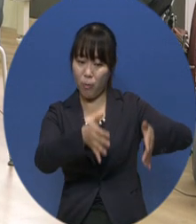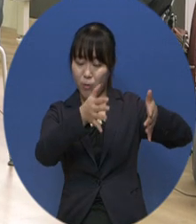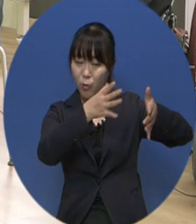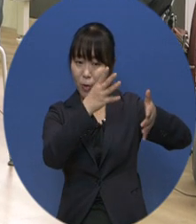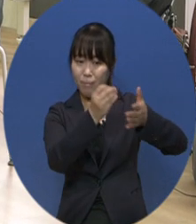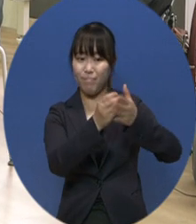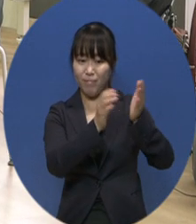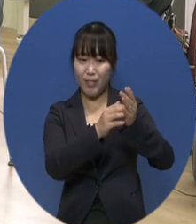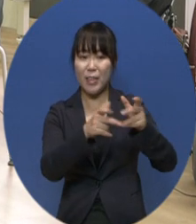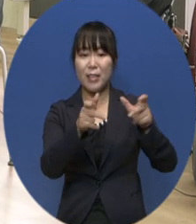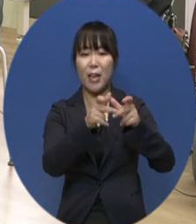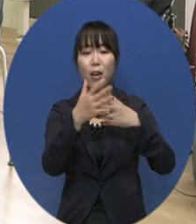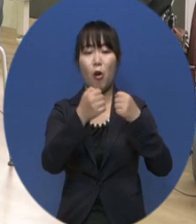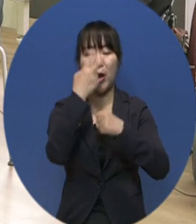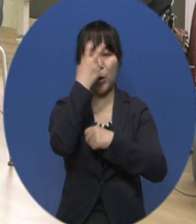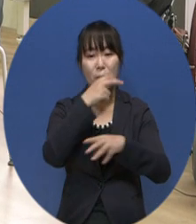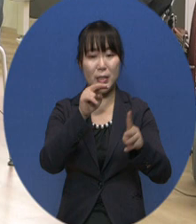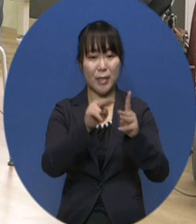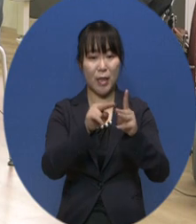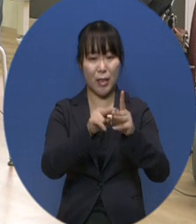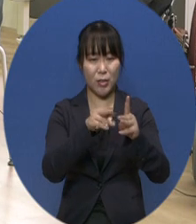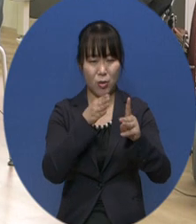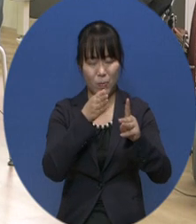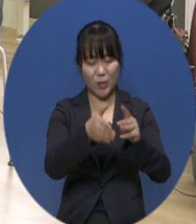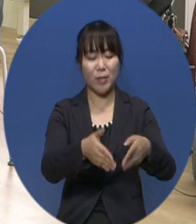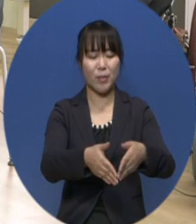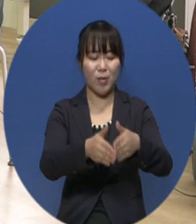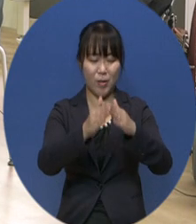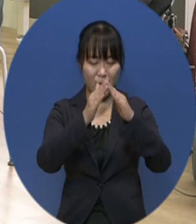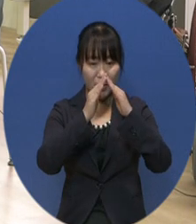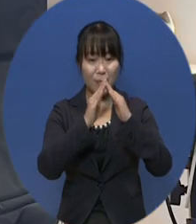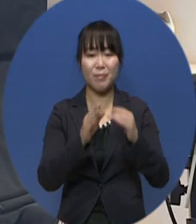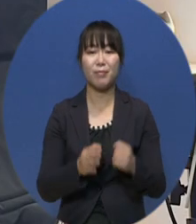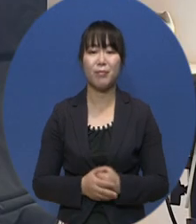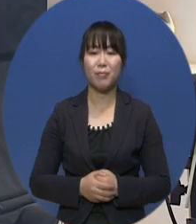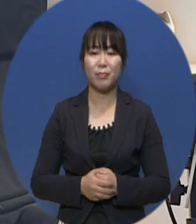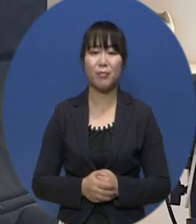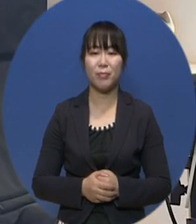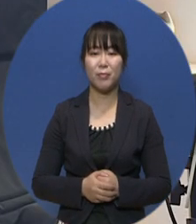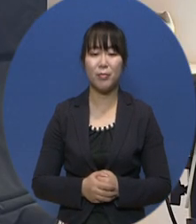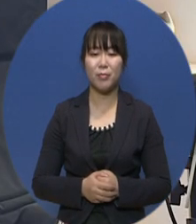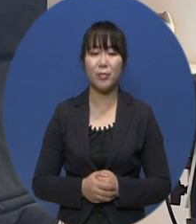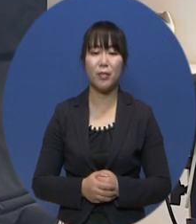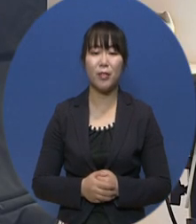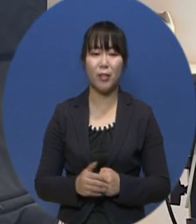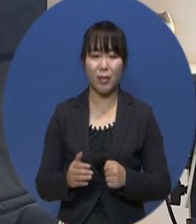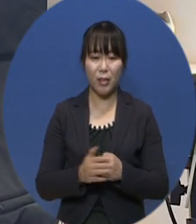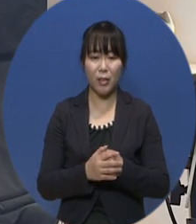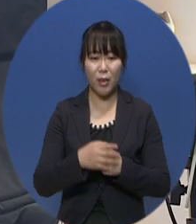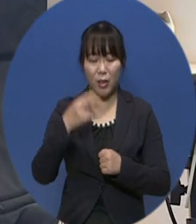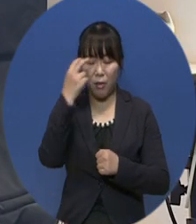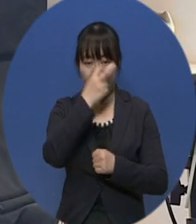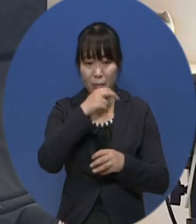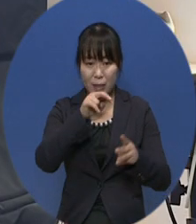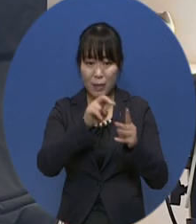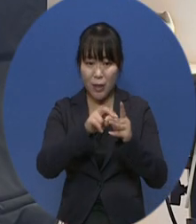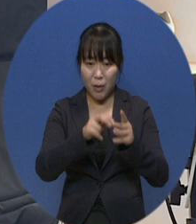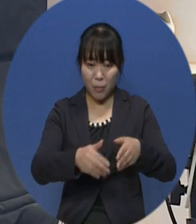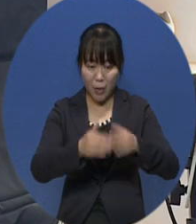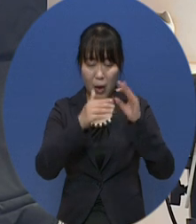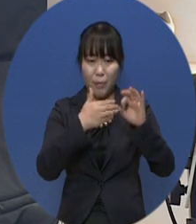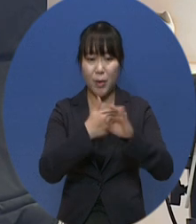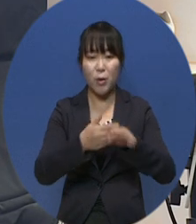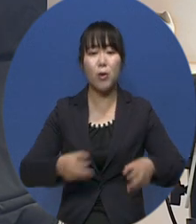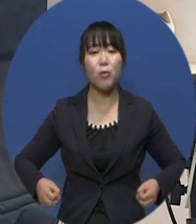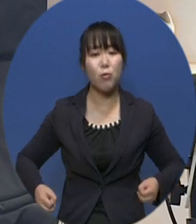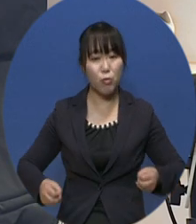장애인 건강검진 센터가 이제 전문적으로 이제 설립이 되는 건데요. 네. 그래서 그 검진 센터가 설립이 되면